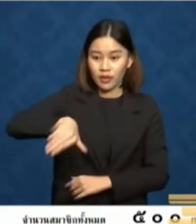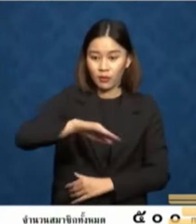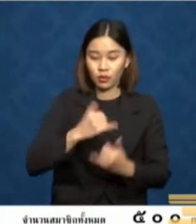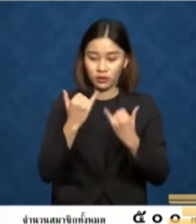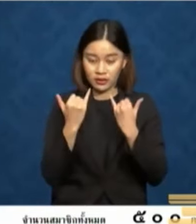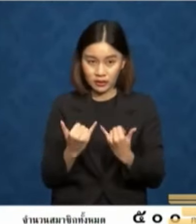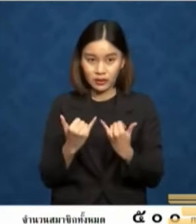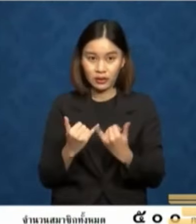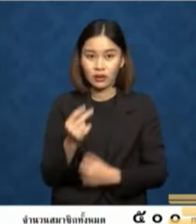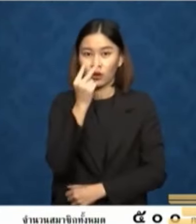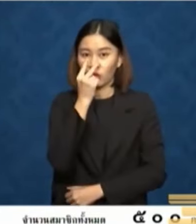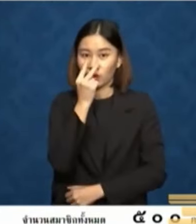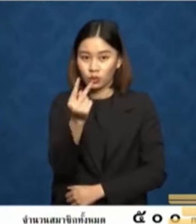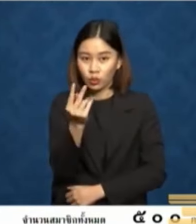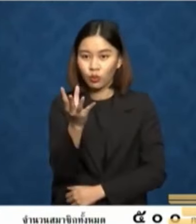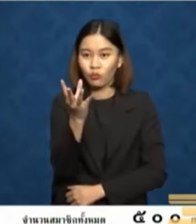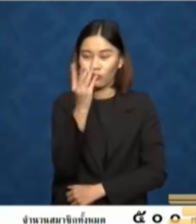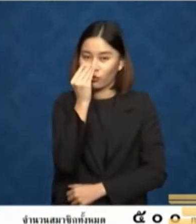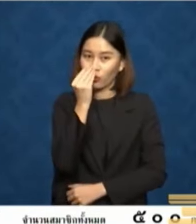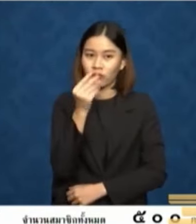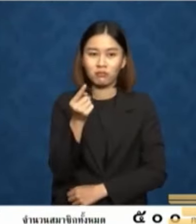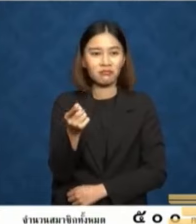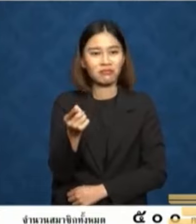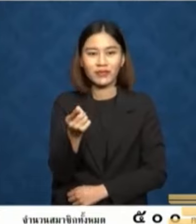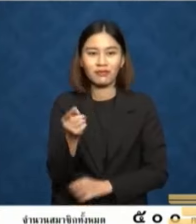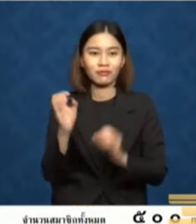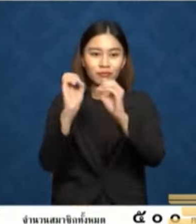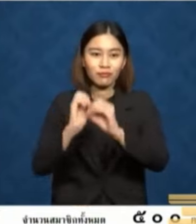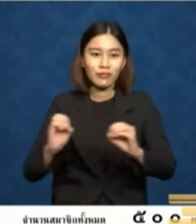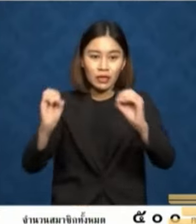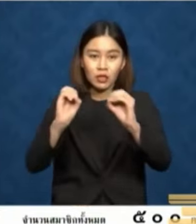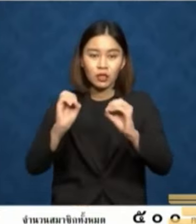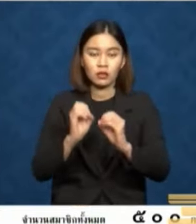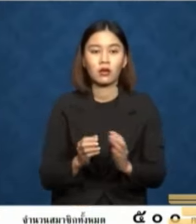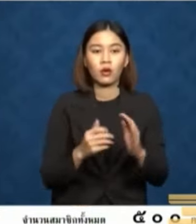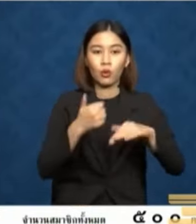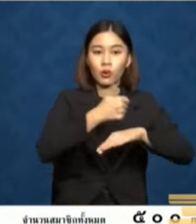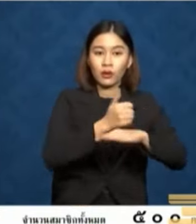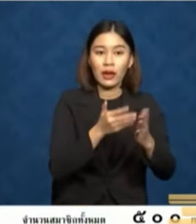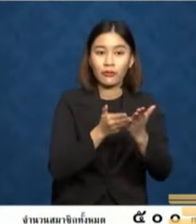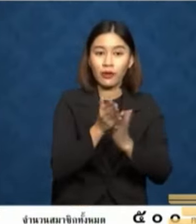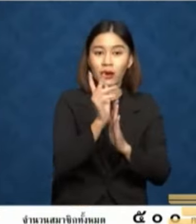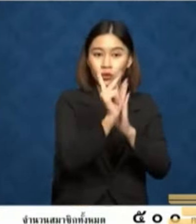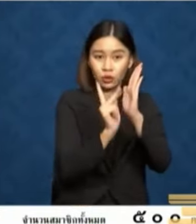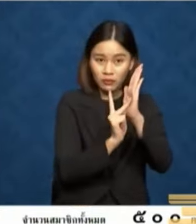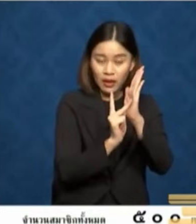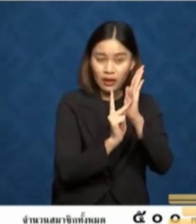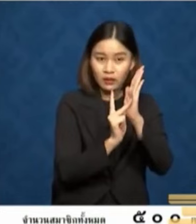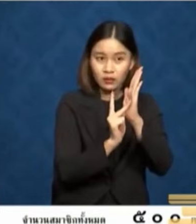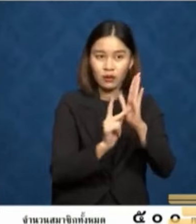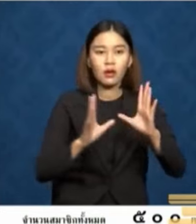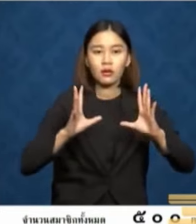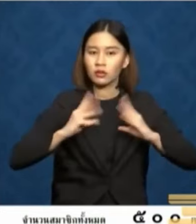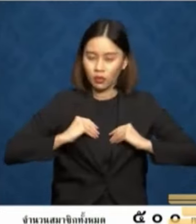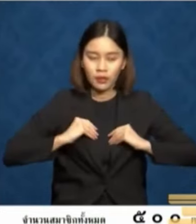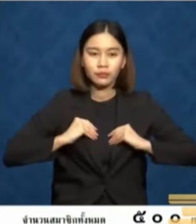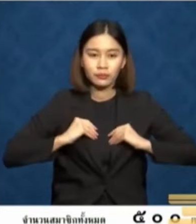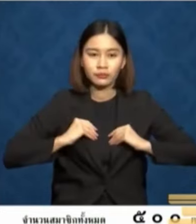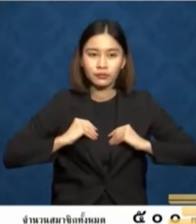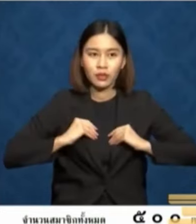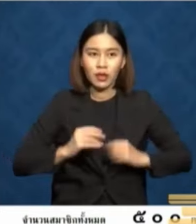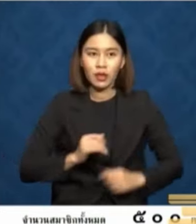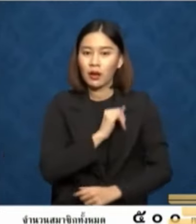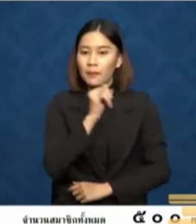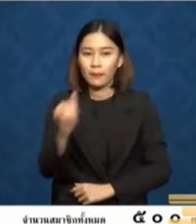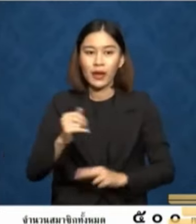มองไม่เคยปาปรากฏการณ์เช่นนี้เกิดขึ้นที่ประมุขฝ่ายนิติบัญญัติอย่าปฏิเสธเลยครับท่านไปใน